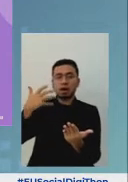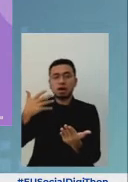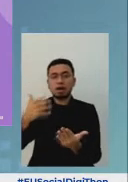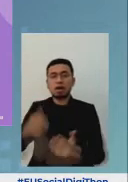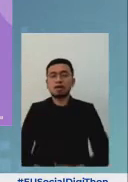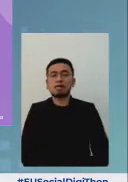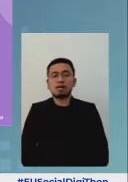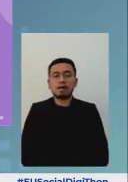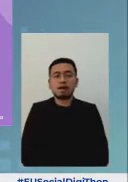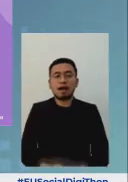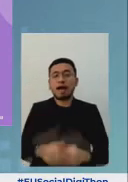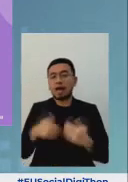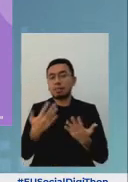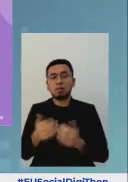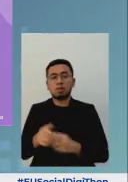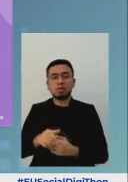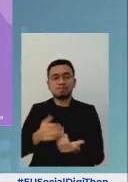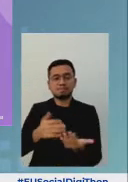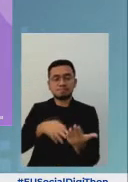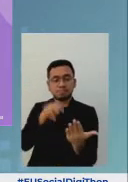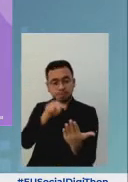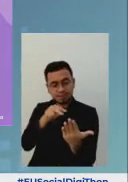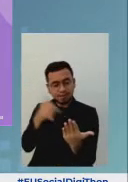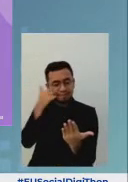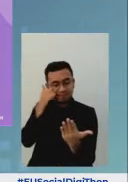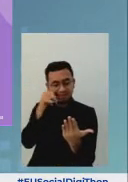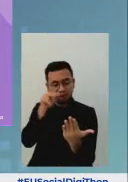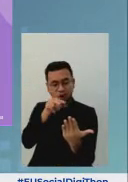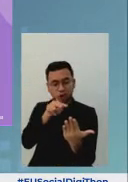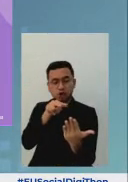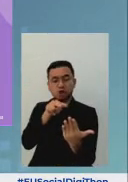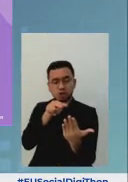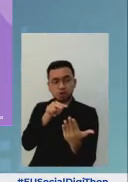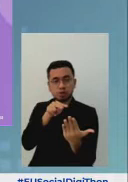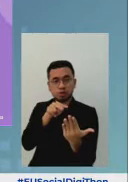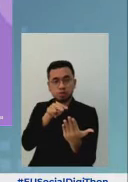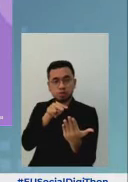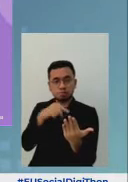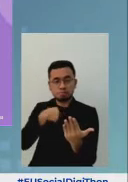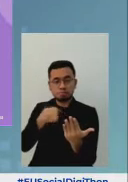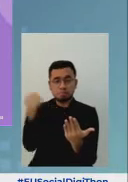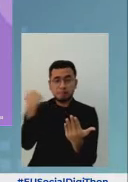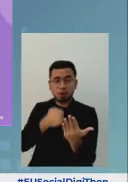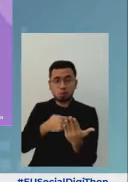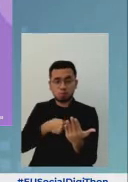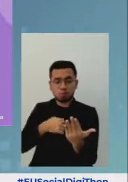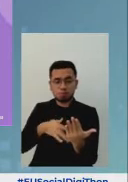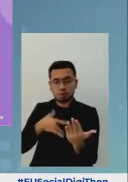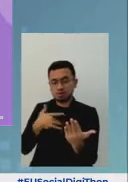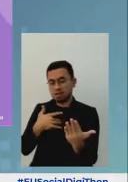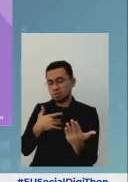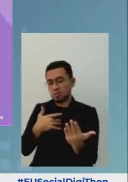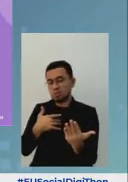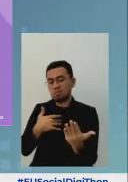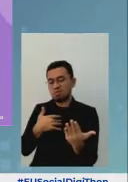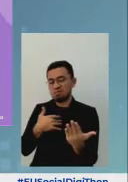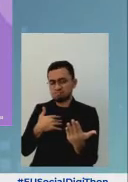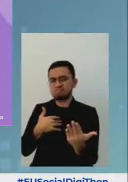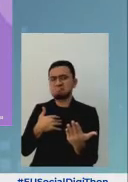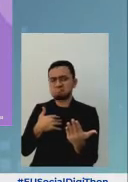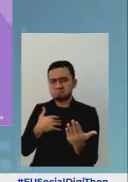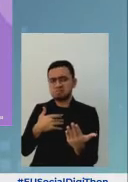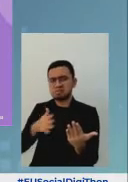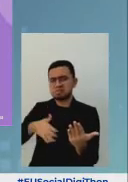ketika dia melihat layar maka dia akan merasa senang gitu ya, oh